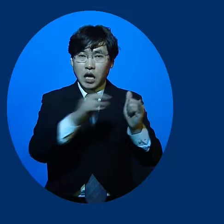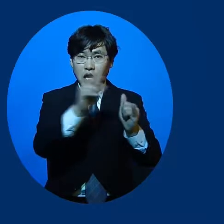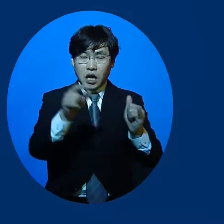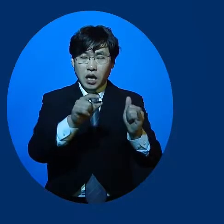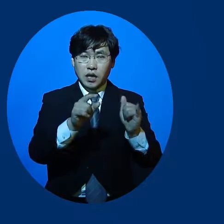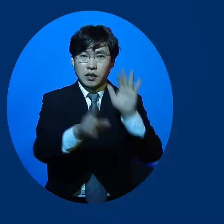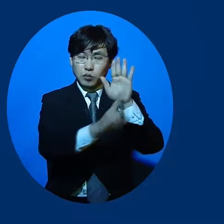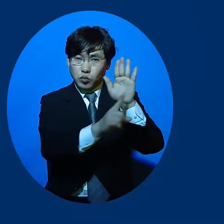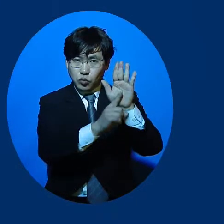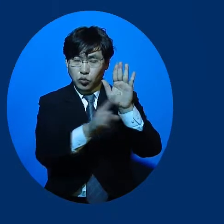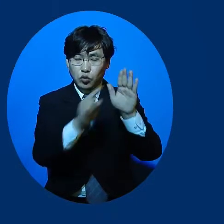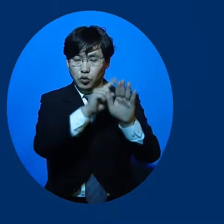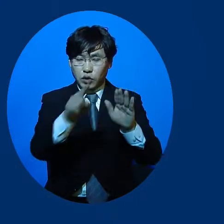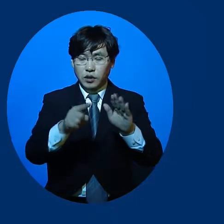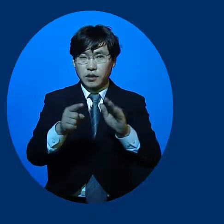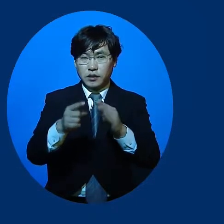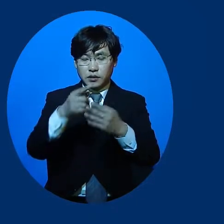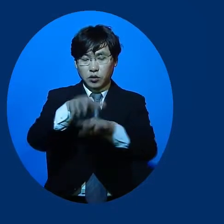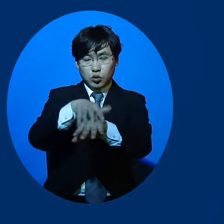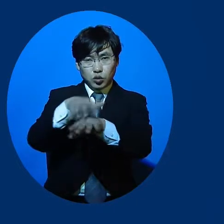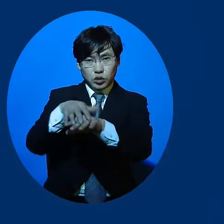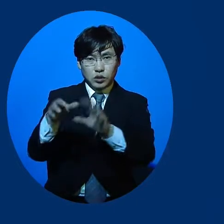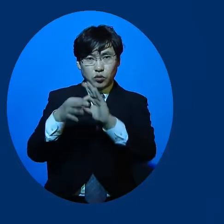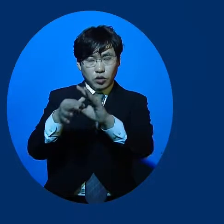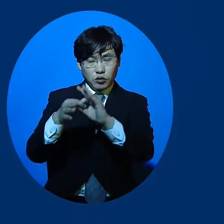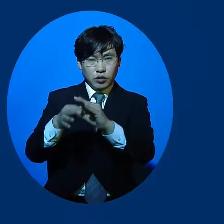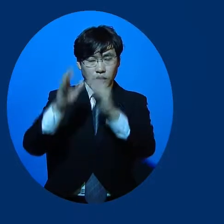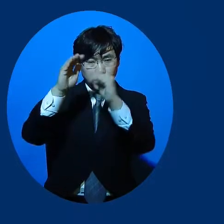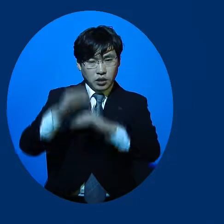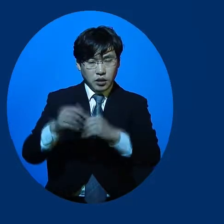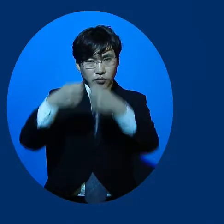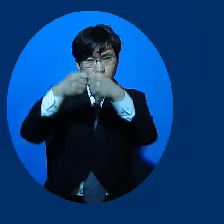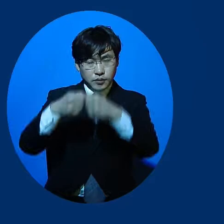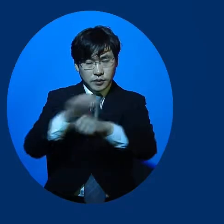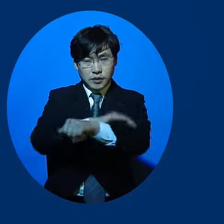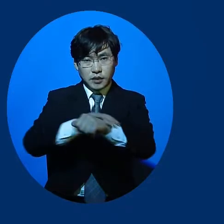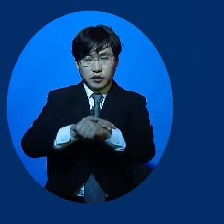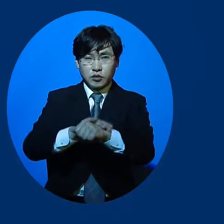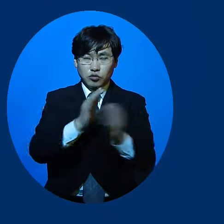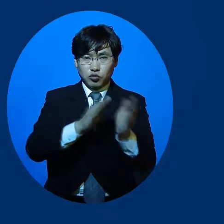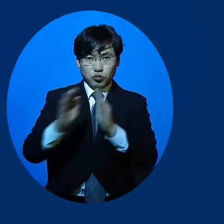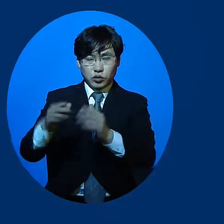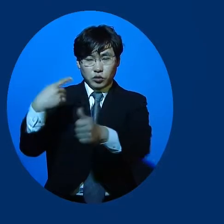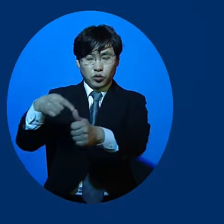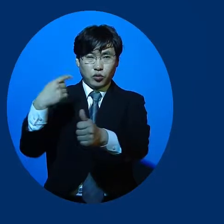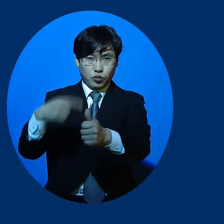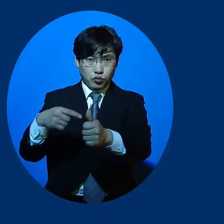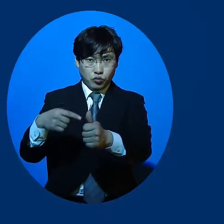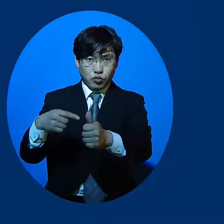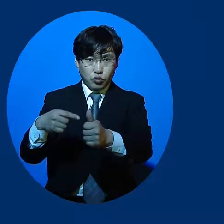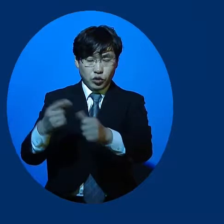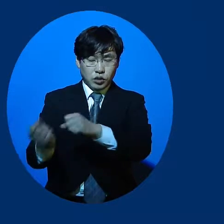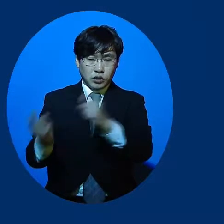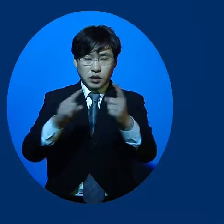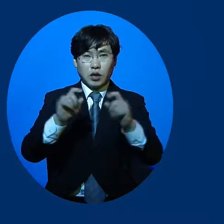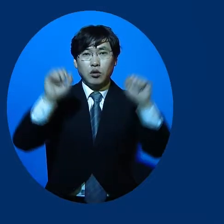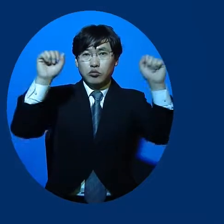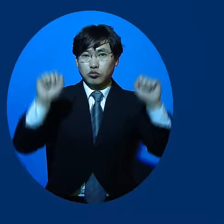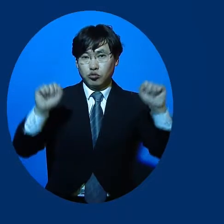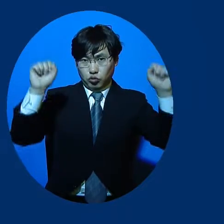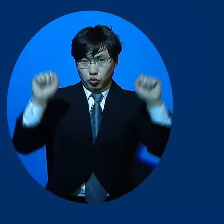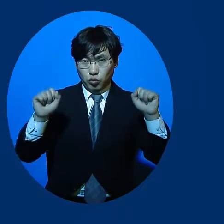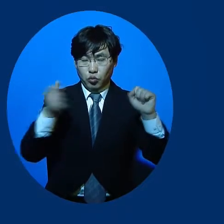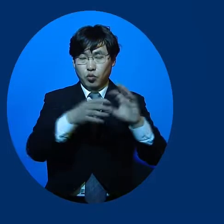확보하여 체계적인 교육 연수 및 실습 과정이 필요할 것이며 우수한 재활운동 및 체육